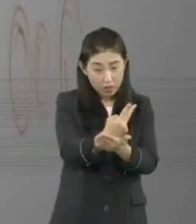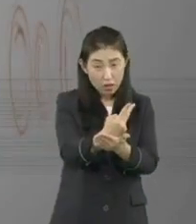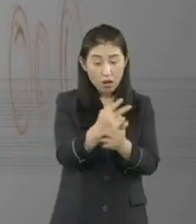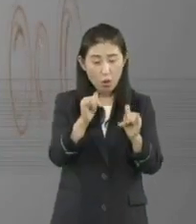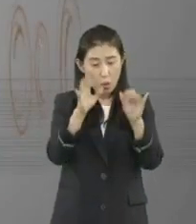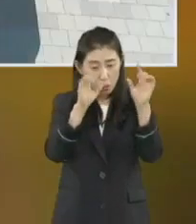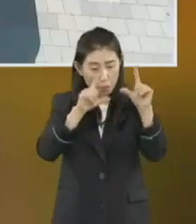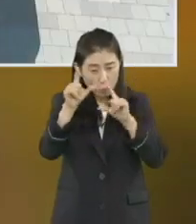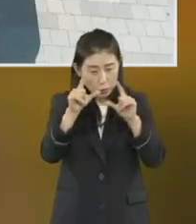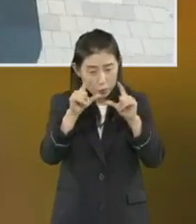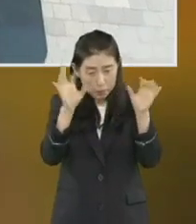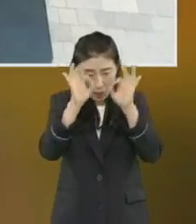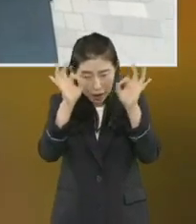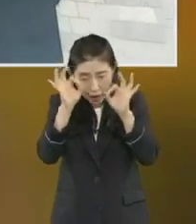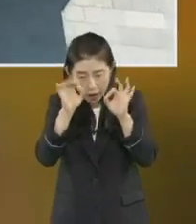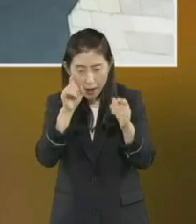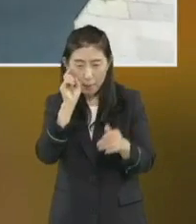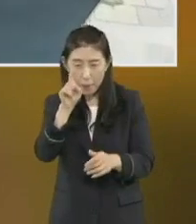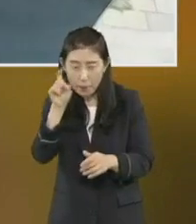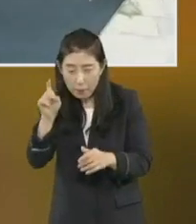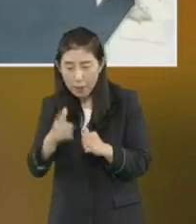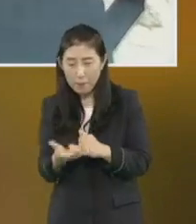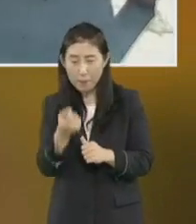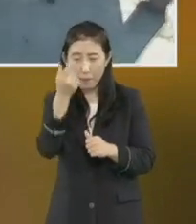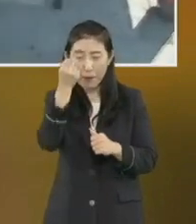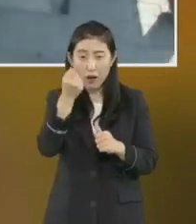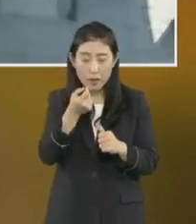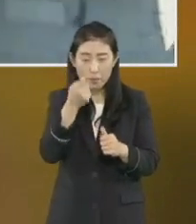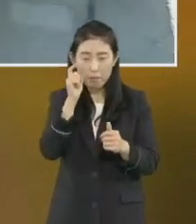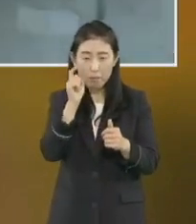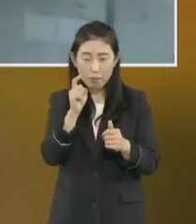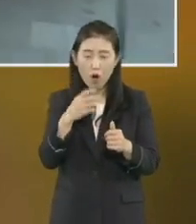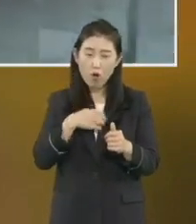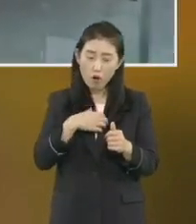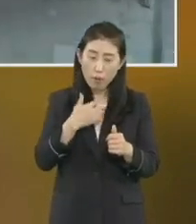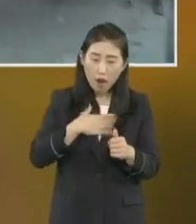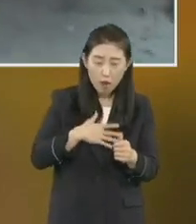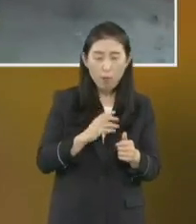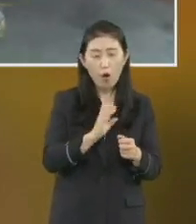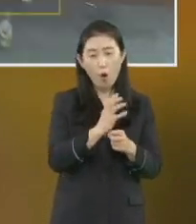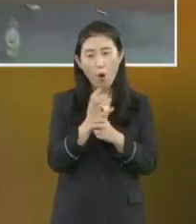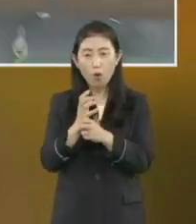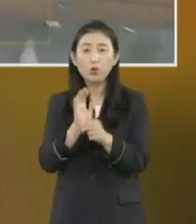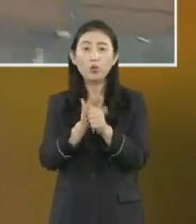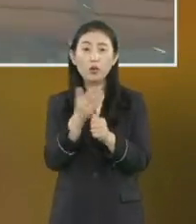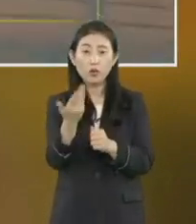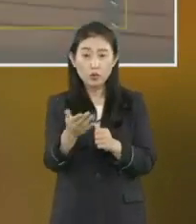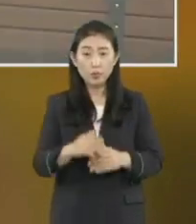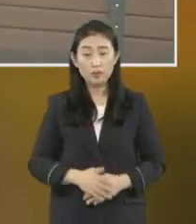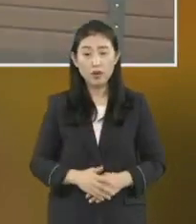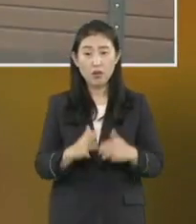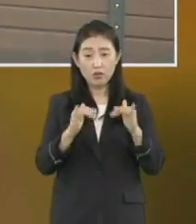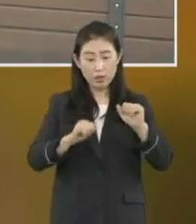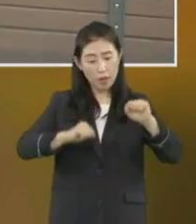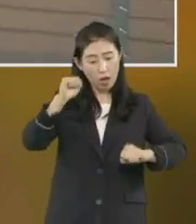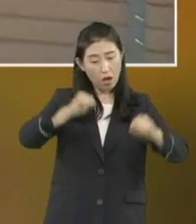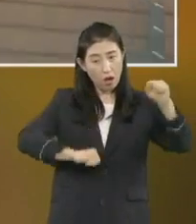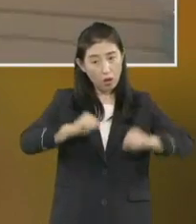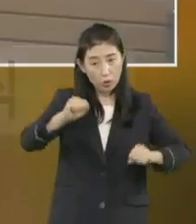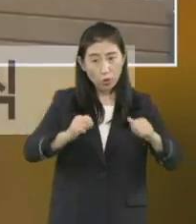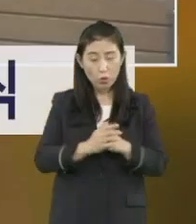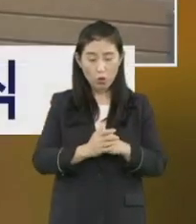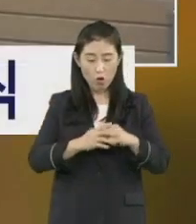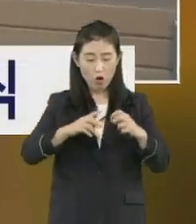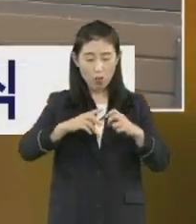실시간으로 찾아 신속 대응을 돕는 행동인식 기술입니다. 기술의 핵심은 사람의 행동을 몸체와